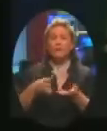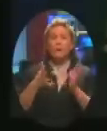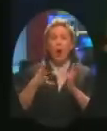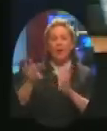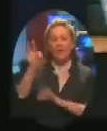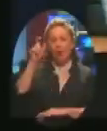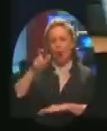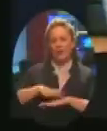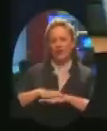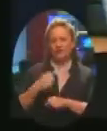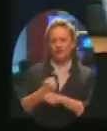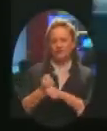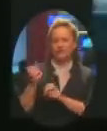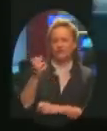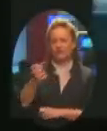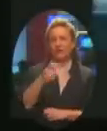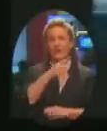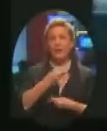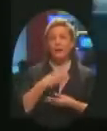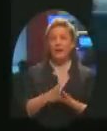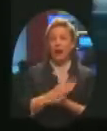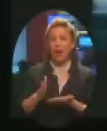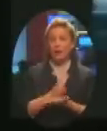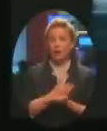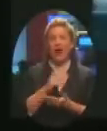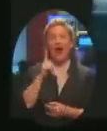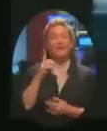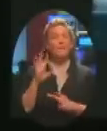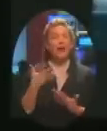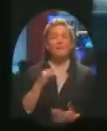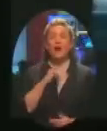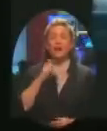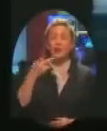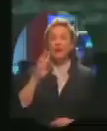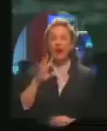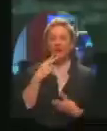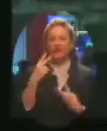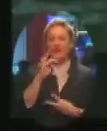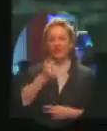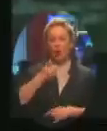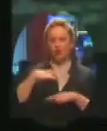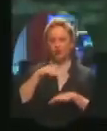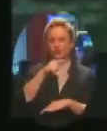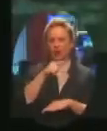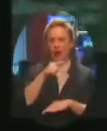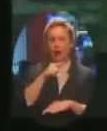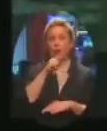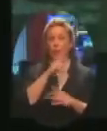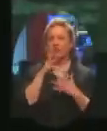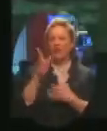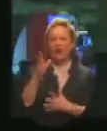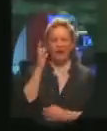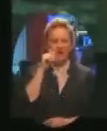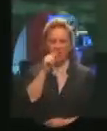המקצוע בלשכה ובקבלת ההחלטות. אבל מה שטרף את הקלפים הייתה תגובת ראש הממשלה לתחקיר, שתקפה את אילנה דיין באופן